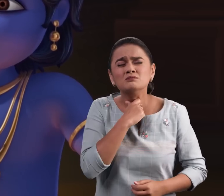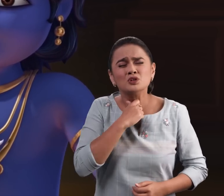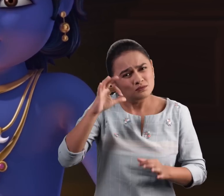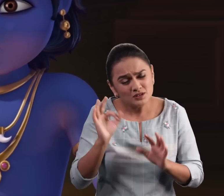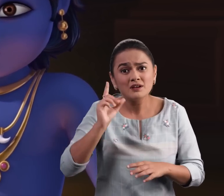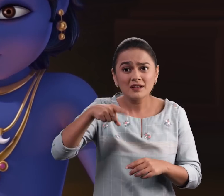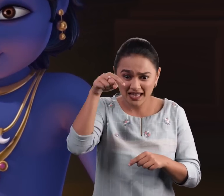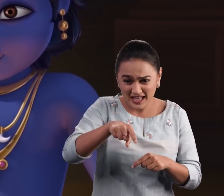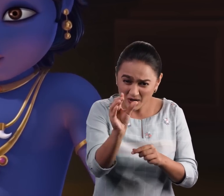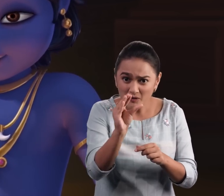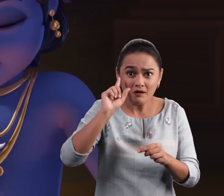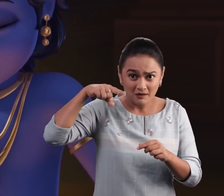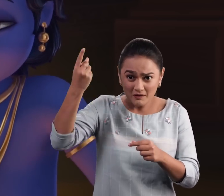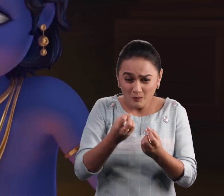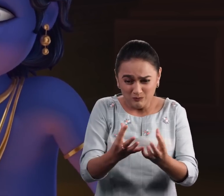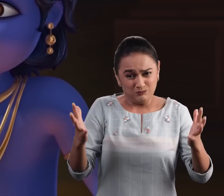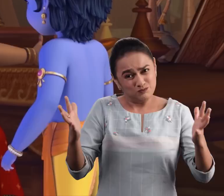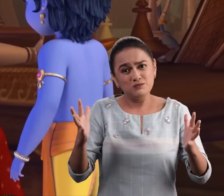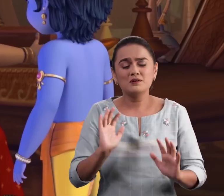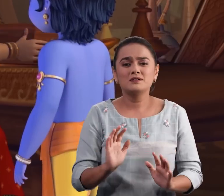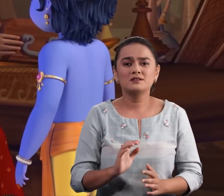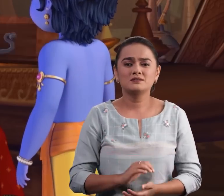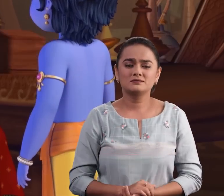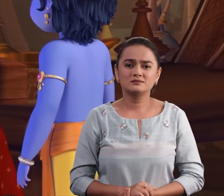उगाएंगे और तुम्हारे पास पहले से कहीं अधिक मोती होंगे।